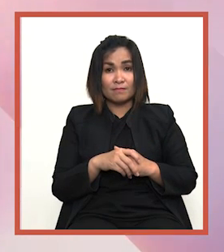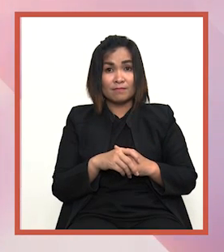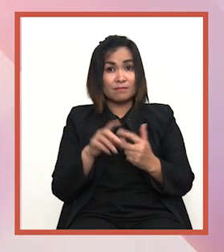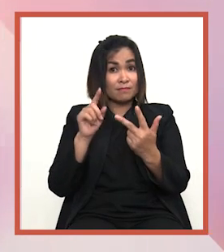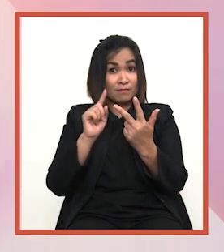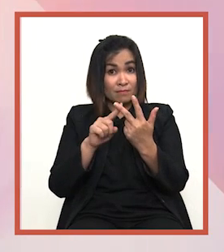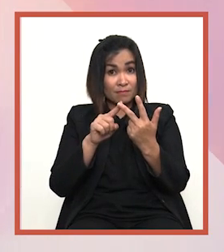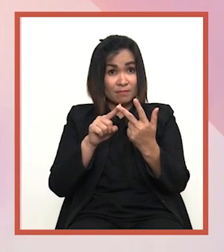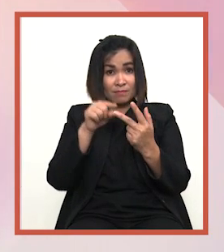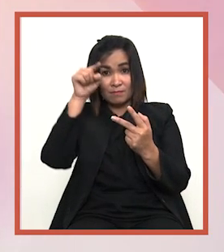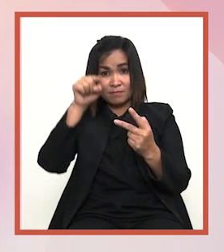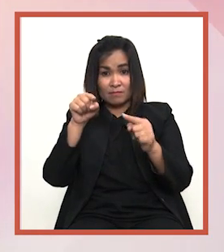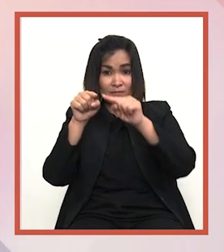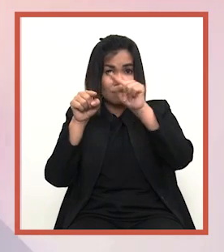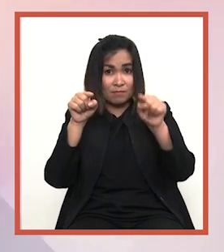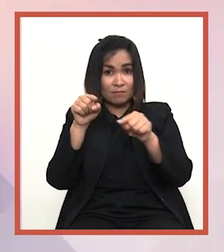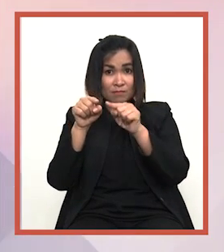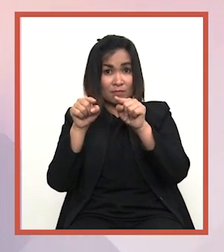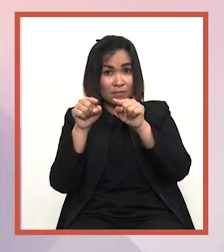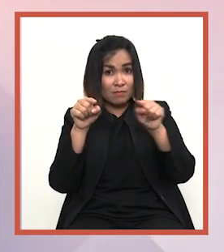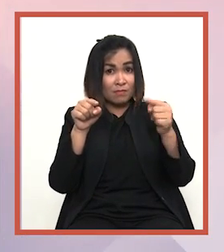แบบงานติดตั้งนะครับจะมีขีดเดียว